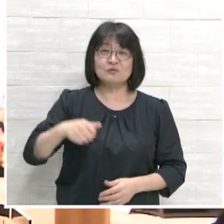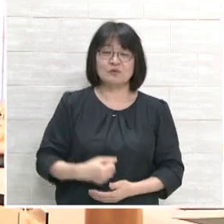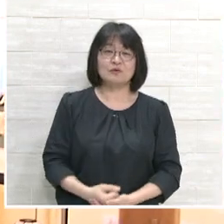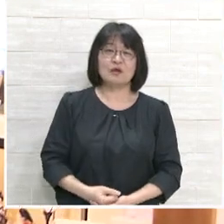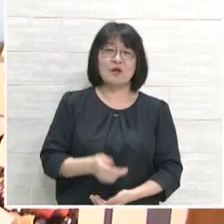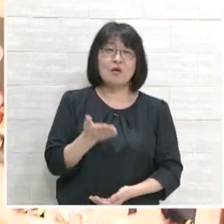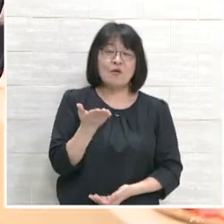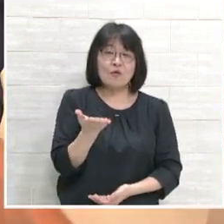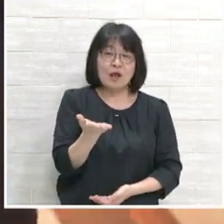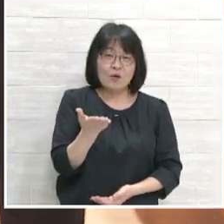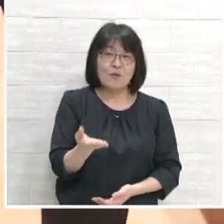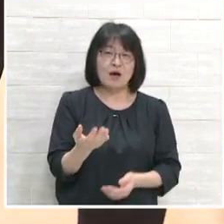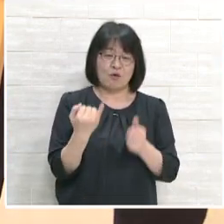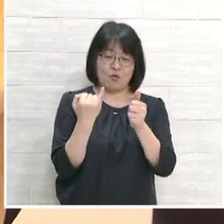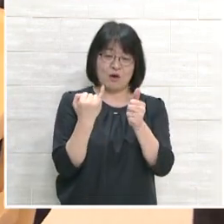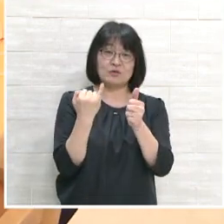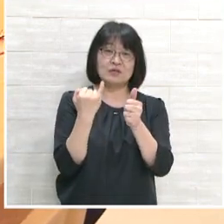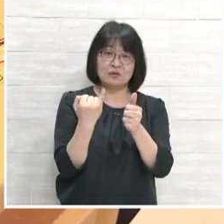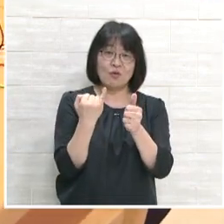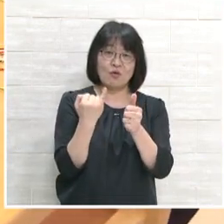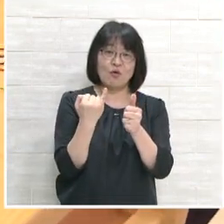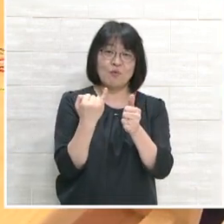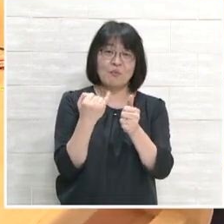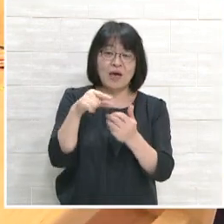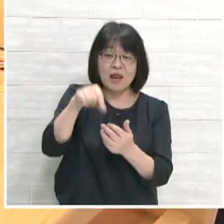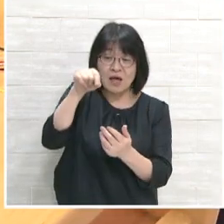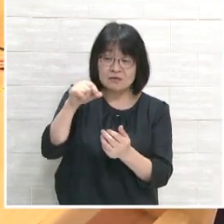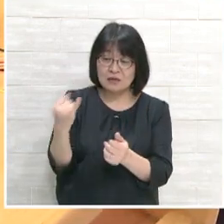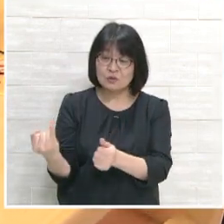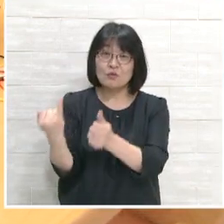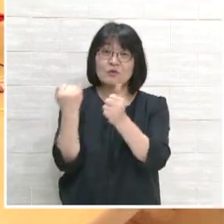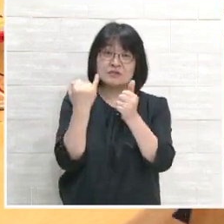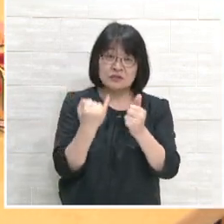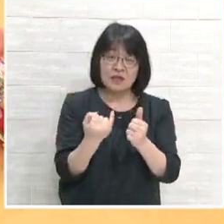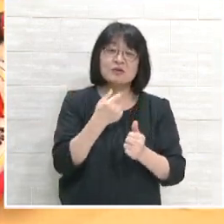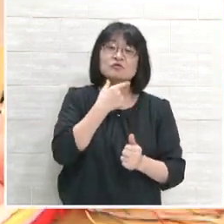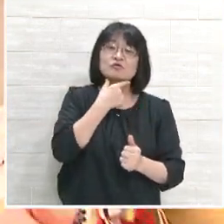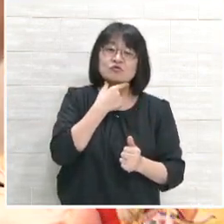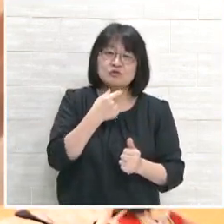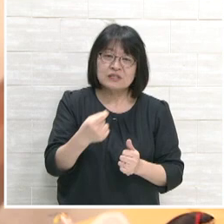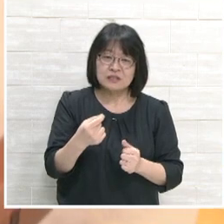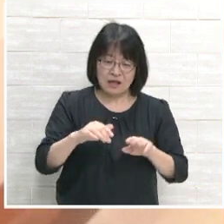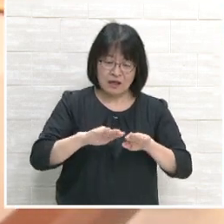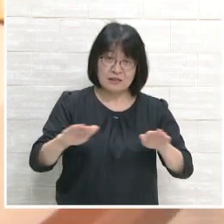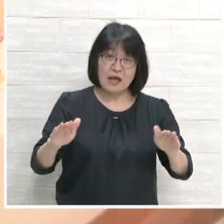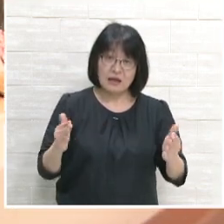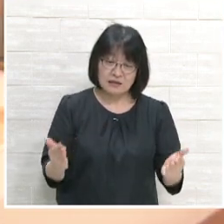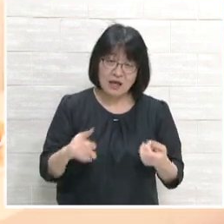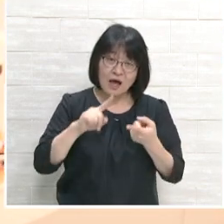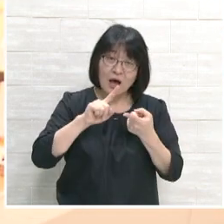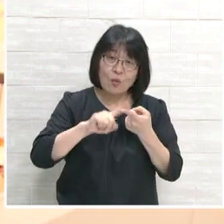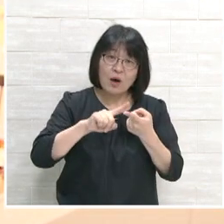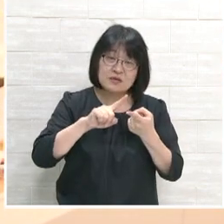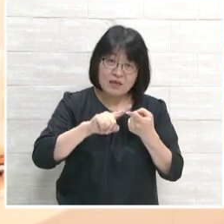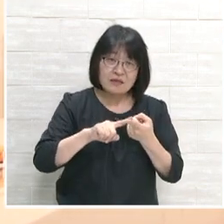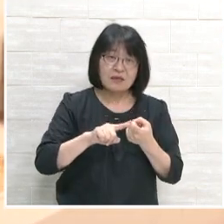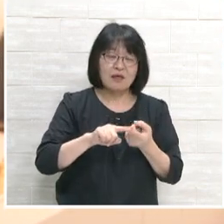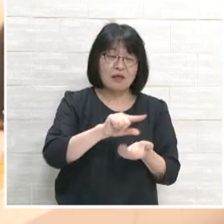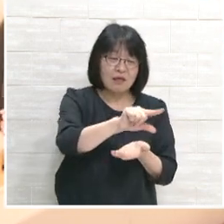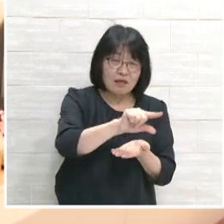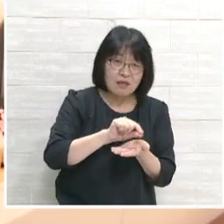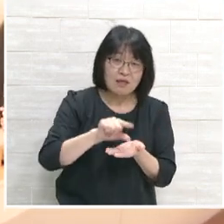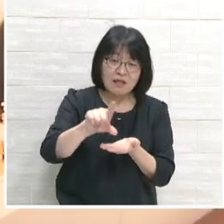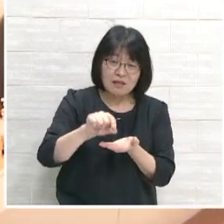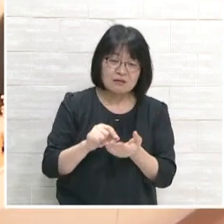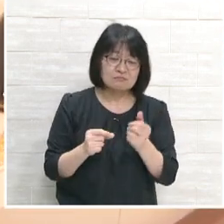ね、このお人形を選んでいただいたとして、好きな台であったり屏風に合わせて、お子様だけ